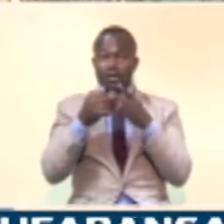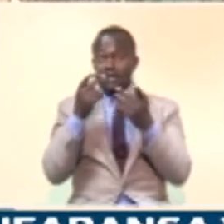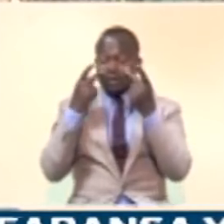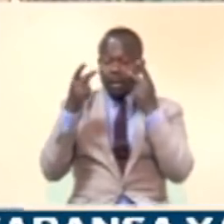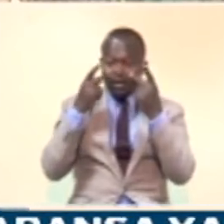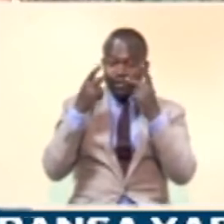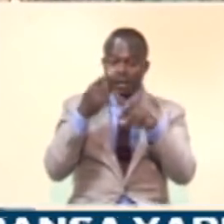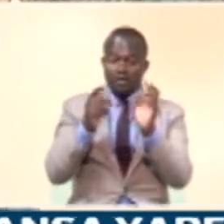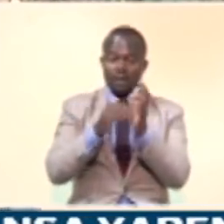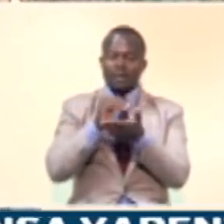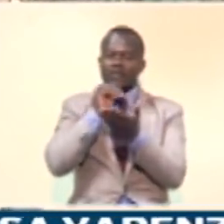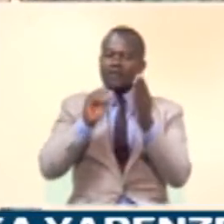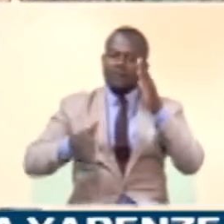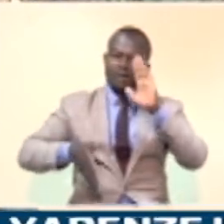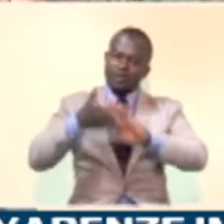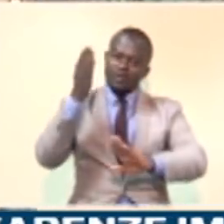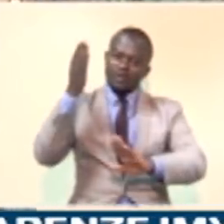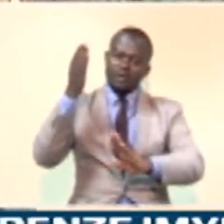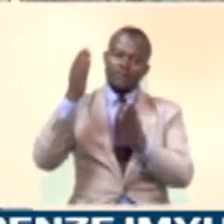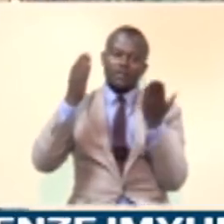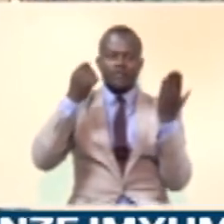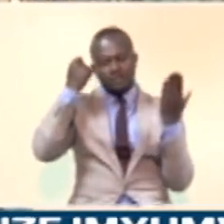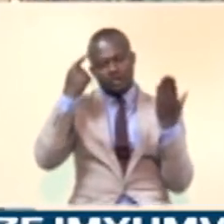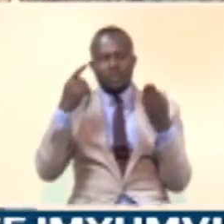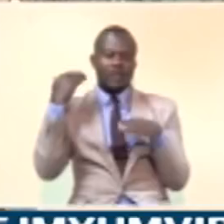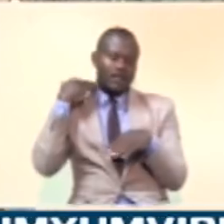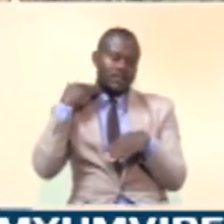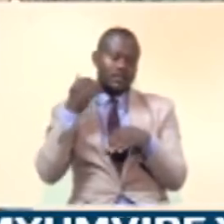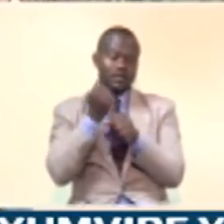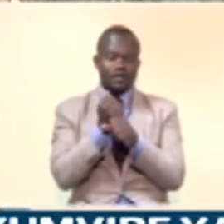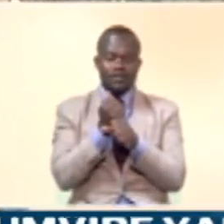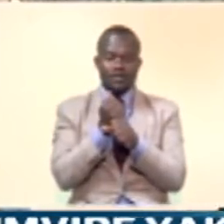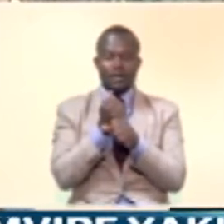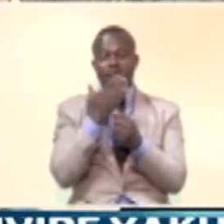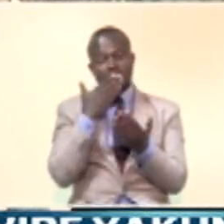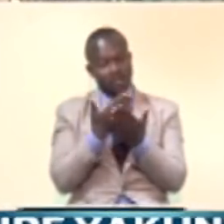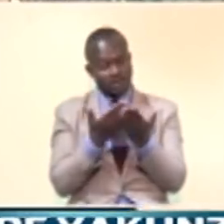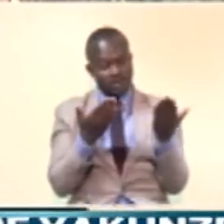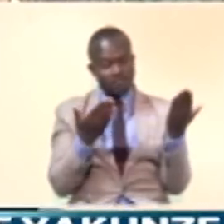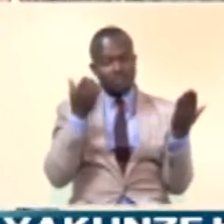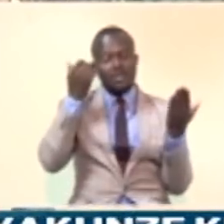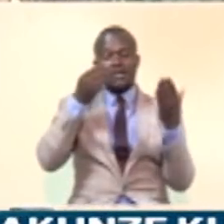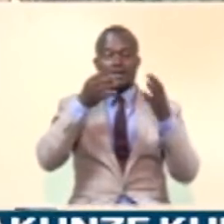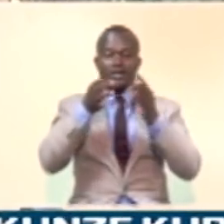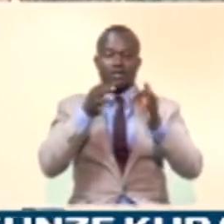twarabirebaga ariko ntitwahise twumva ko ari genocide iri gukorwa byari byiza byumvikanishaga